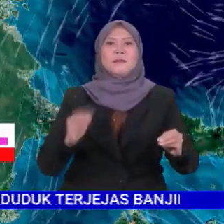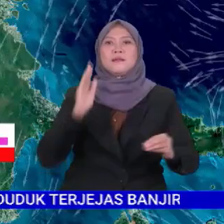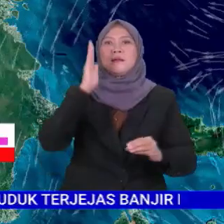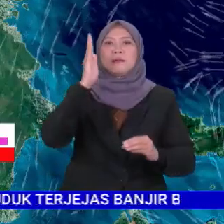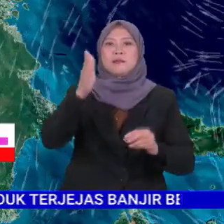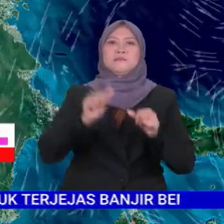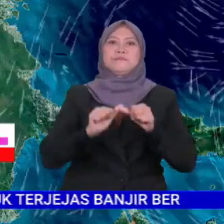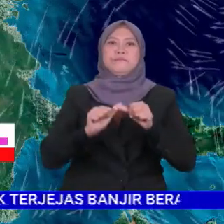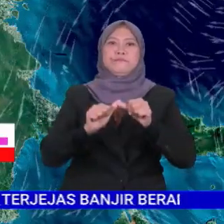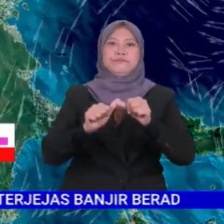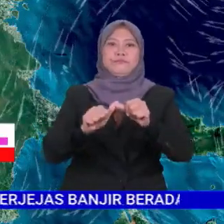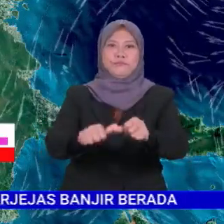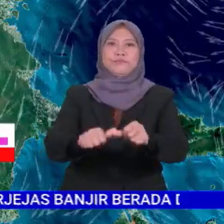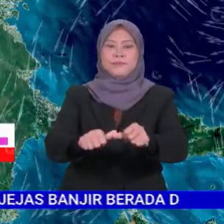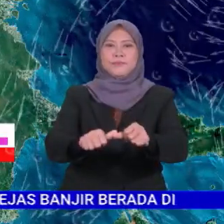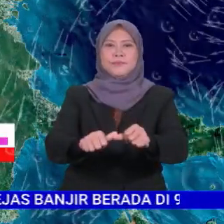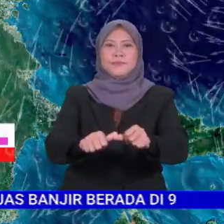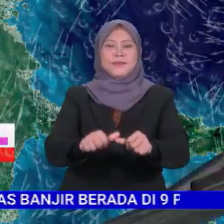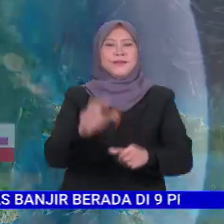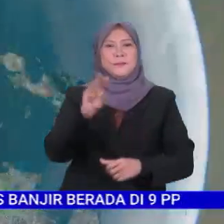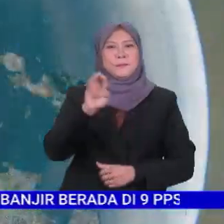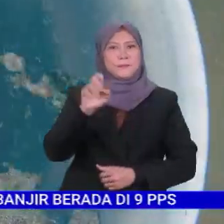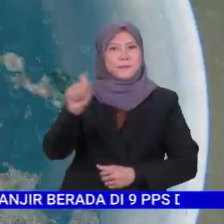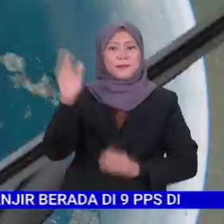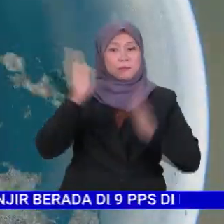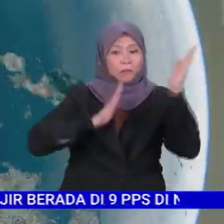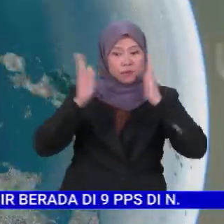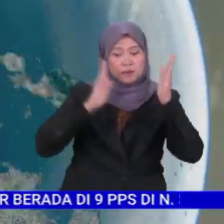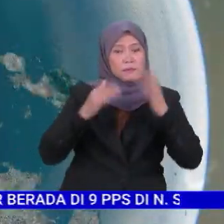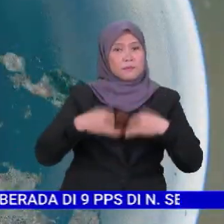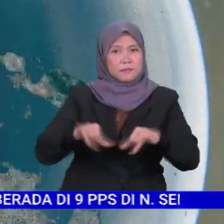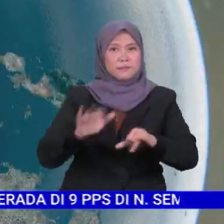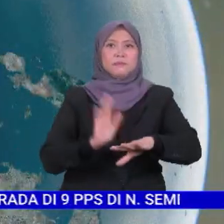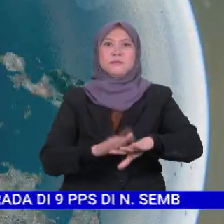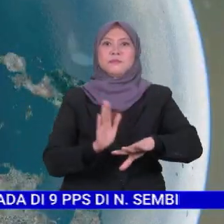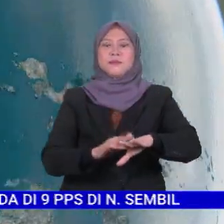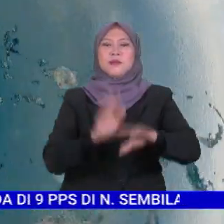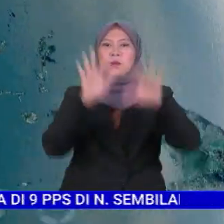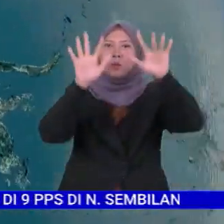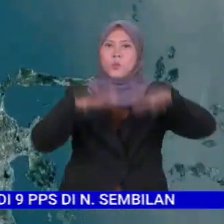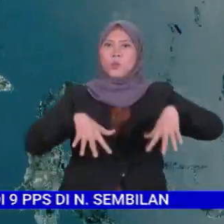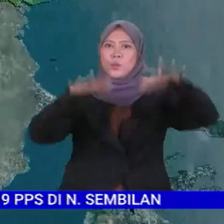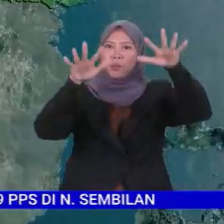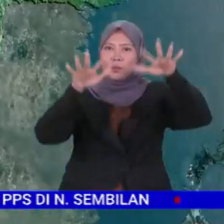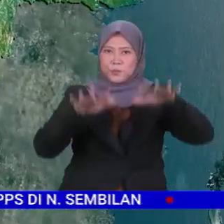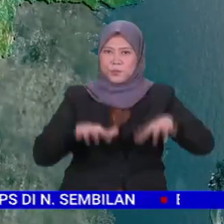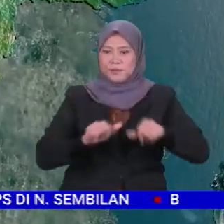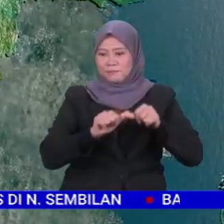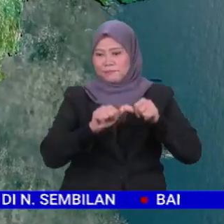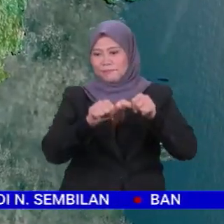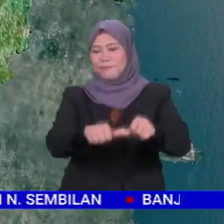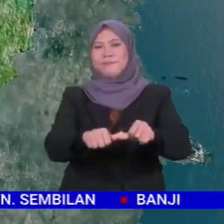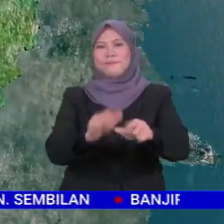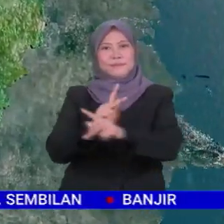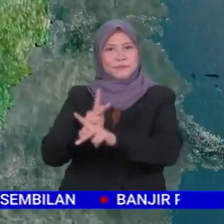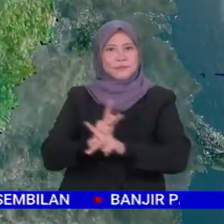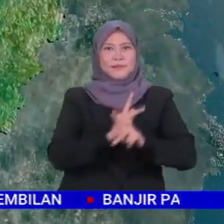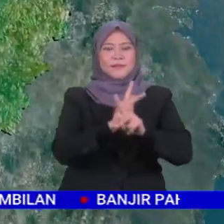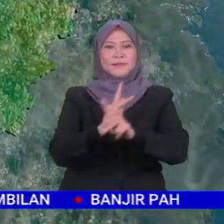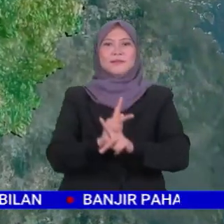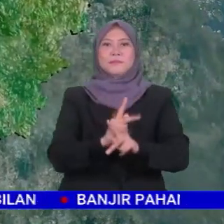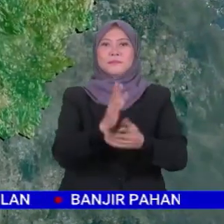untuk berterusan. Oleh itu, Met Malaysia juga masih lagi mengekalkan amaran hujan berterusan, kategori waspada